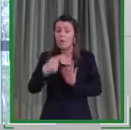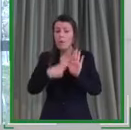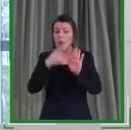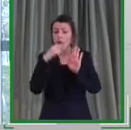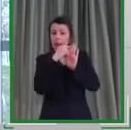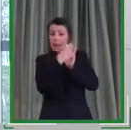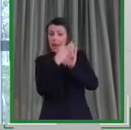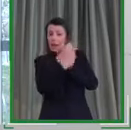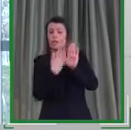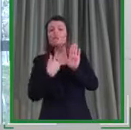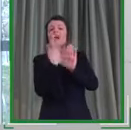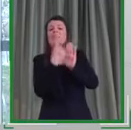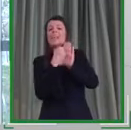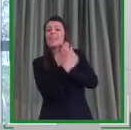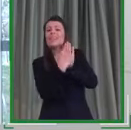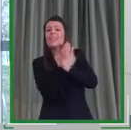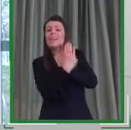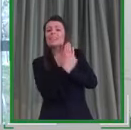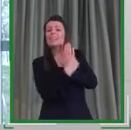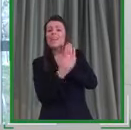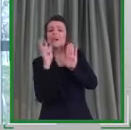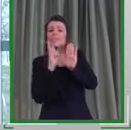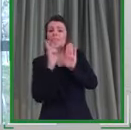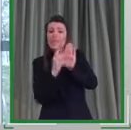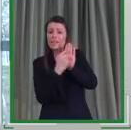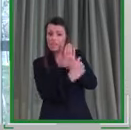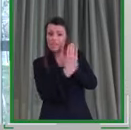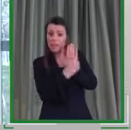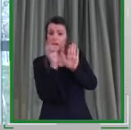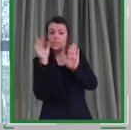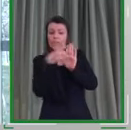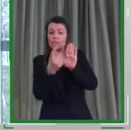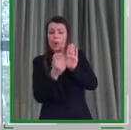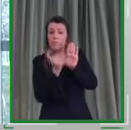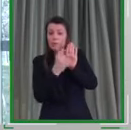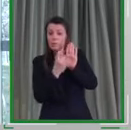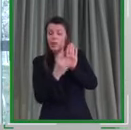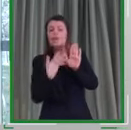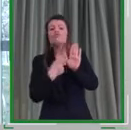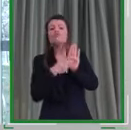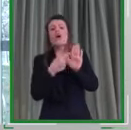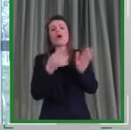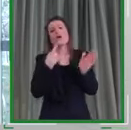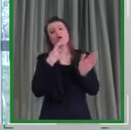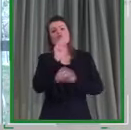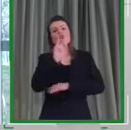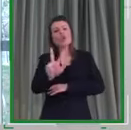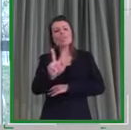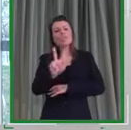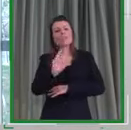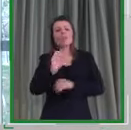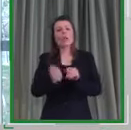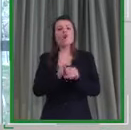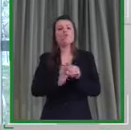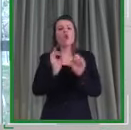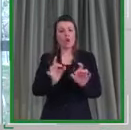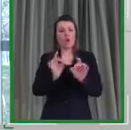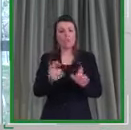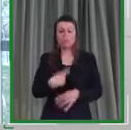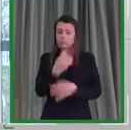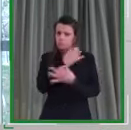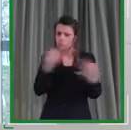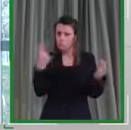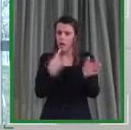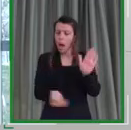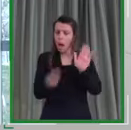dove se si schiaccia si può andare su notifica coronavirus bene utilizzeremo questa applicazione per darvi tutte le